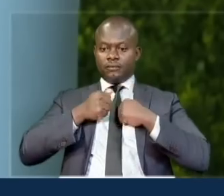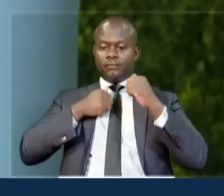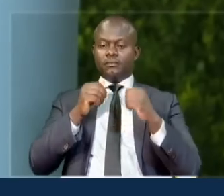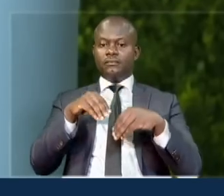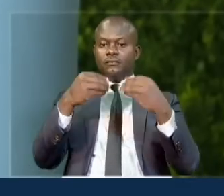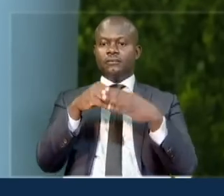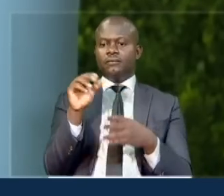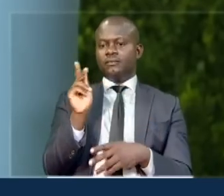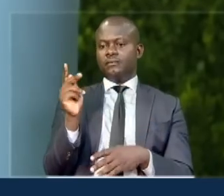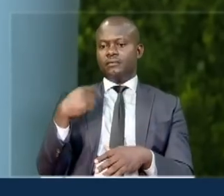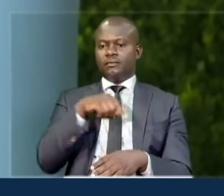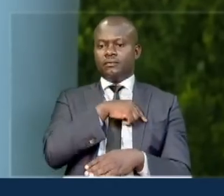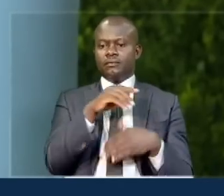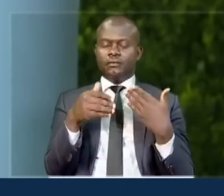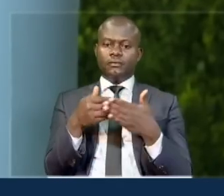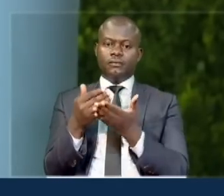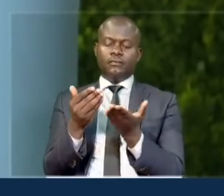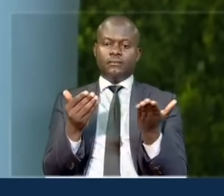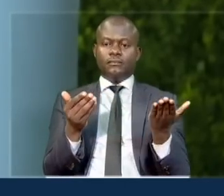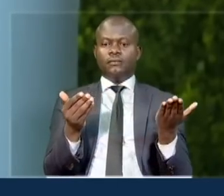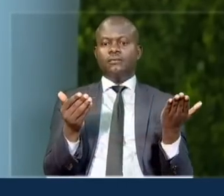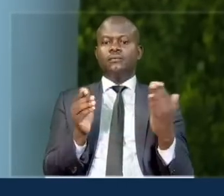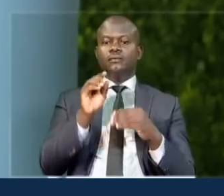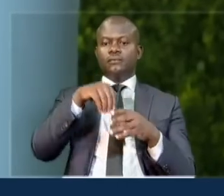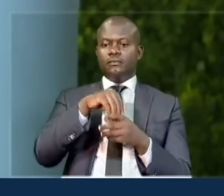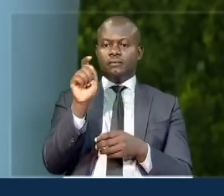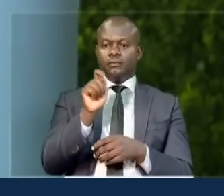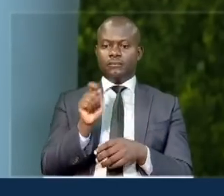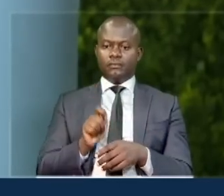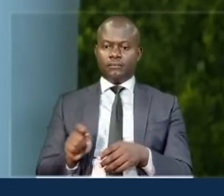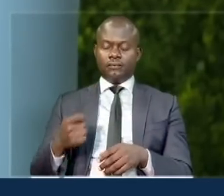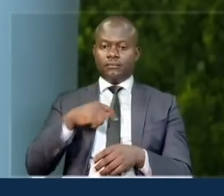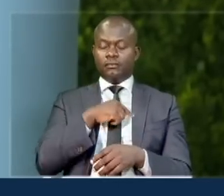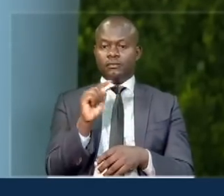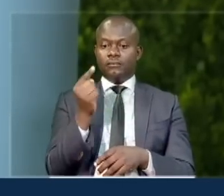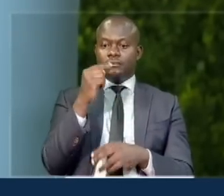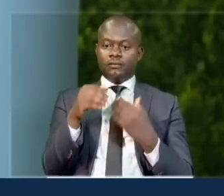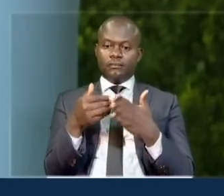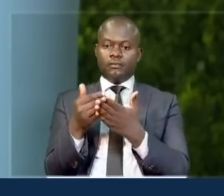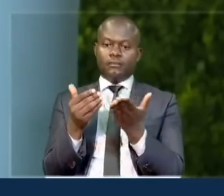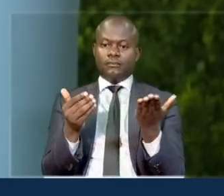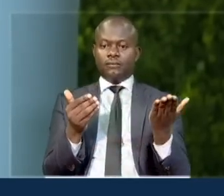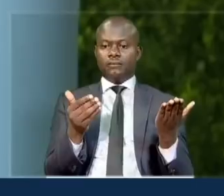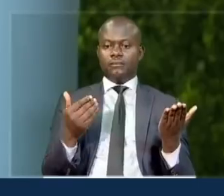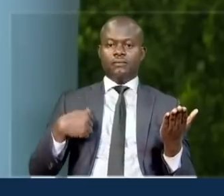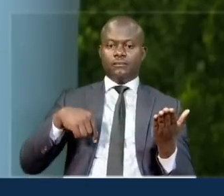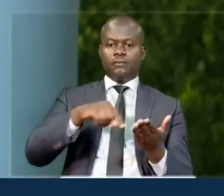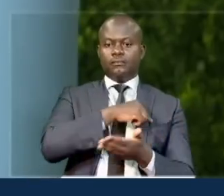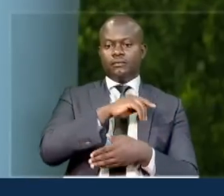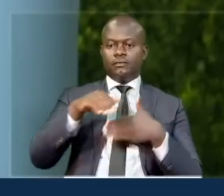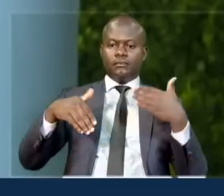muri Kenya sinzogwenda muri Kenya ngende muri Tanzania ndumwe ifoko no bana maze kugira partnership n'abandi ba